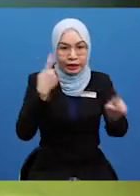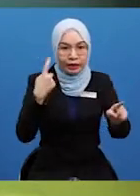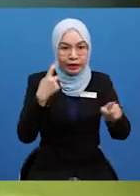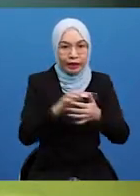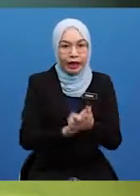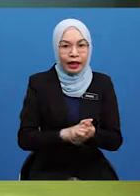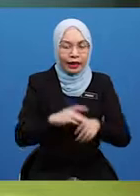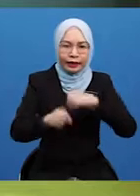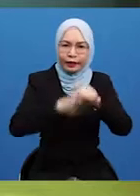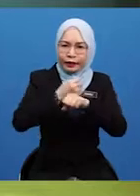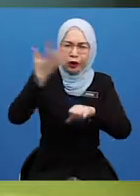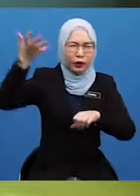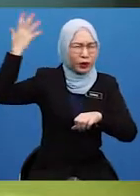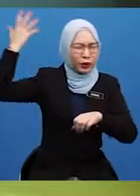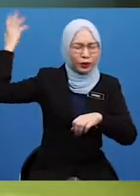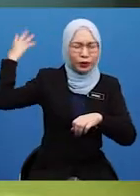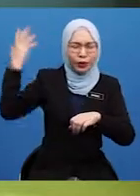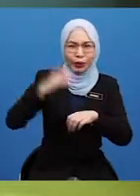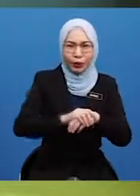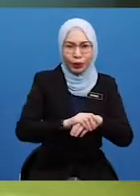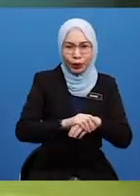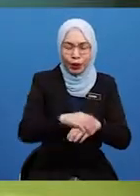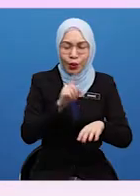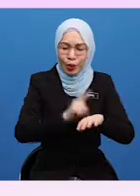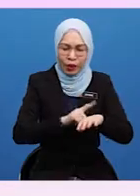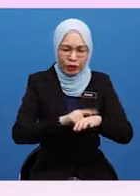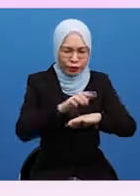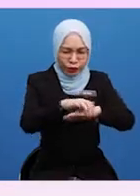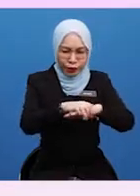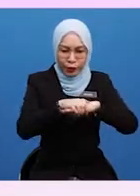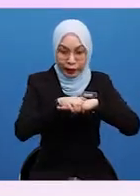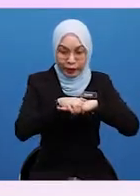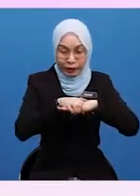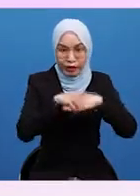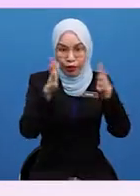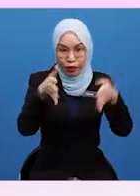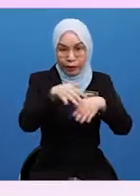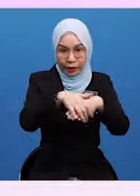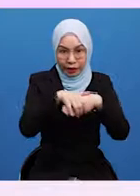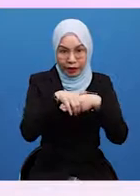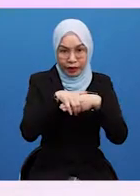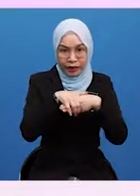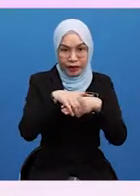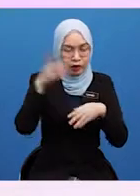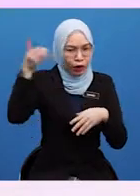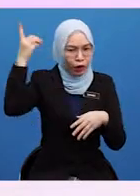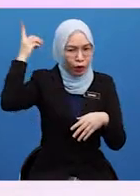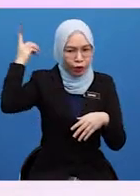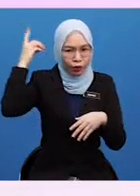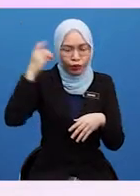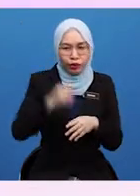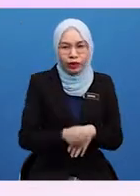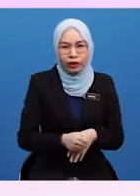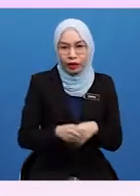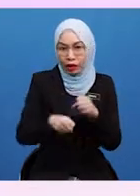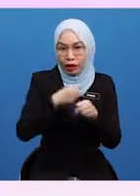penjajahan jepun dan betis hingga kini terdapat enam jenis alat